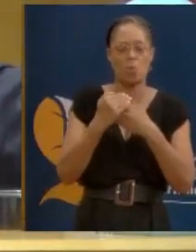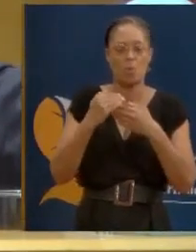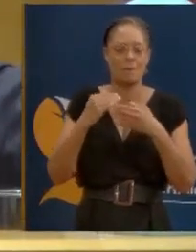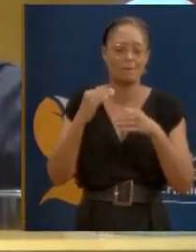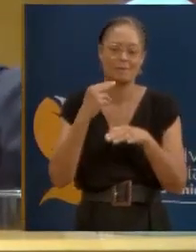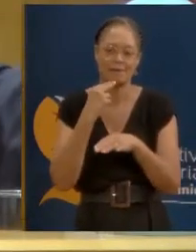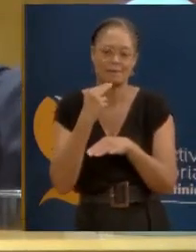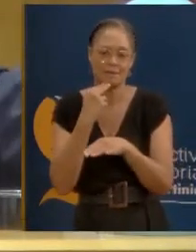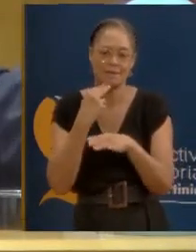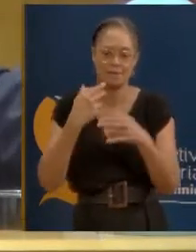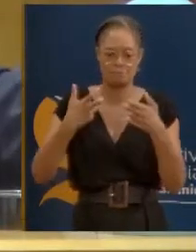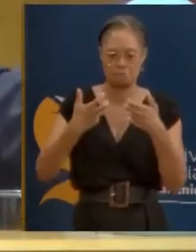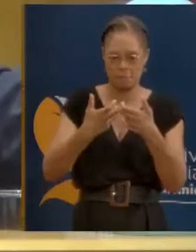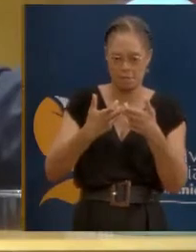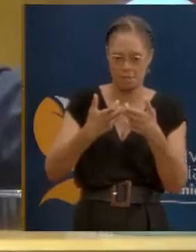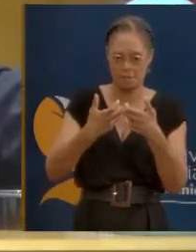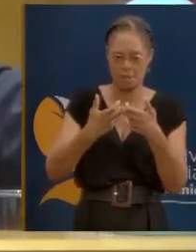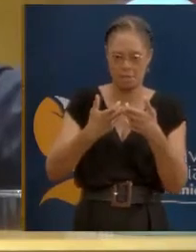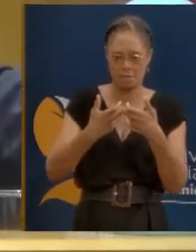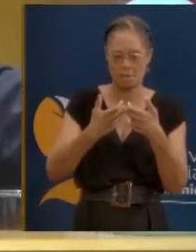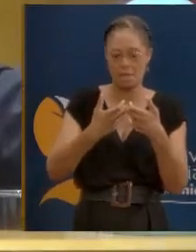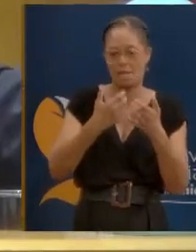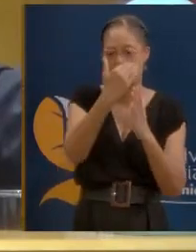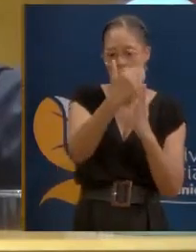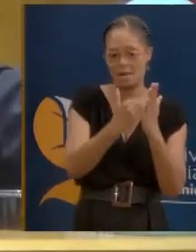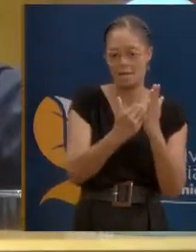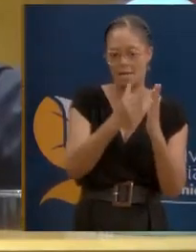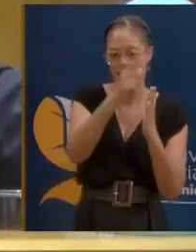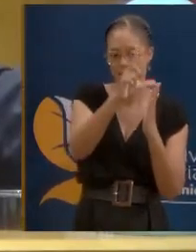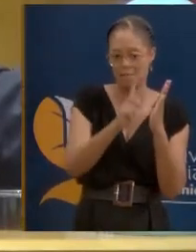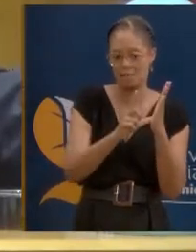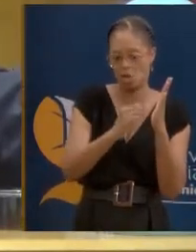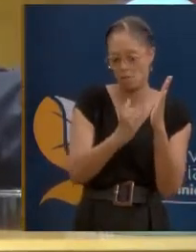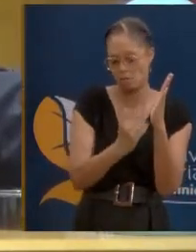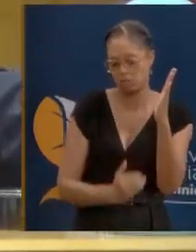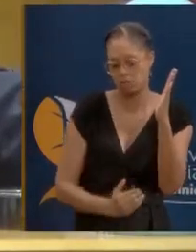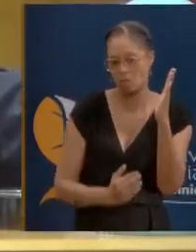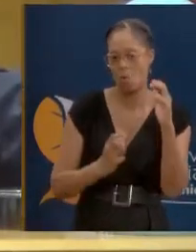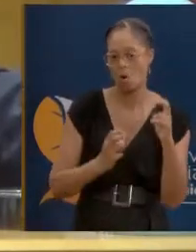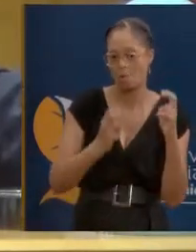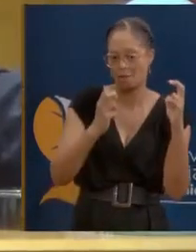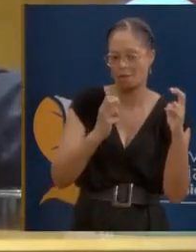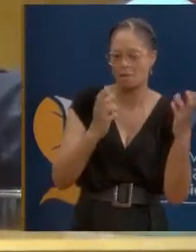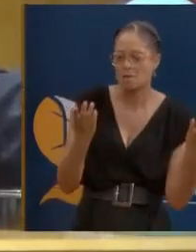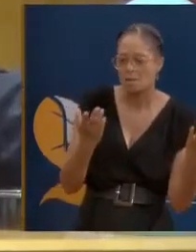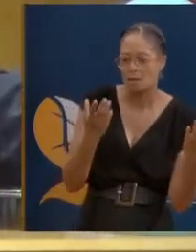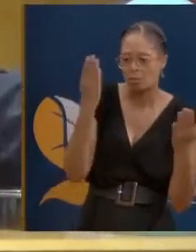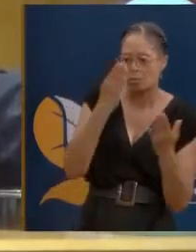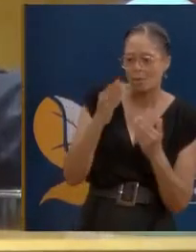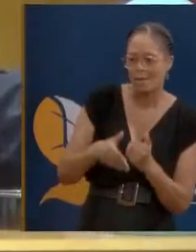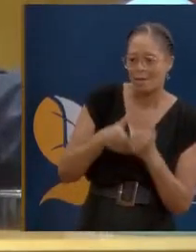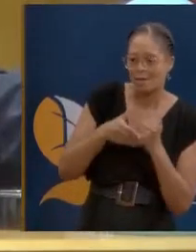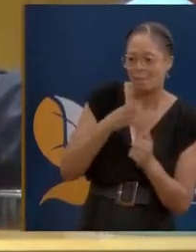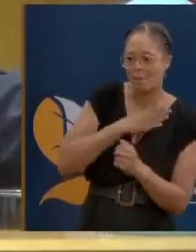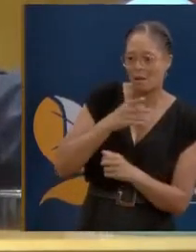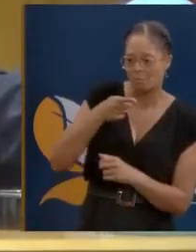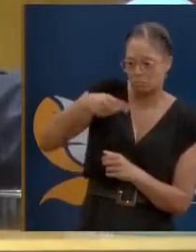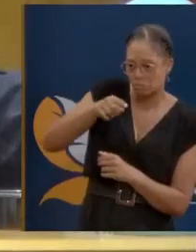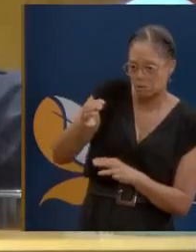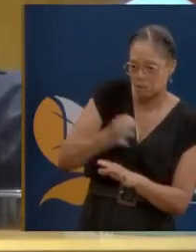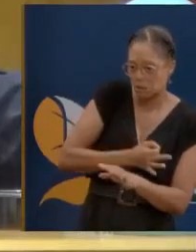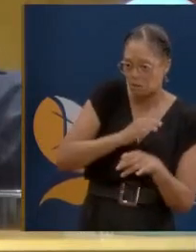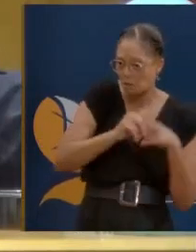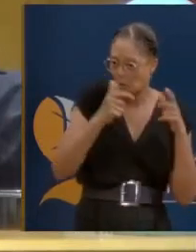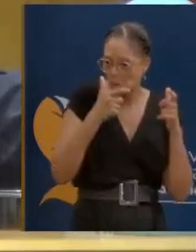qualité-prix, on a augmenté le nombre. Là encore, nous avons voulu les accompagner parce qu'on nous disait qu'on allait contrôler.